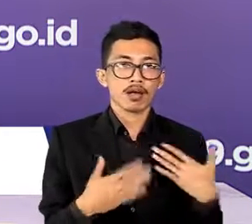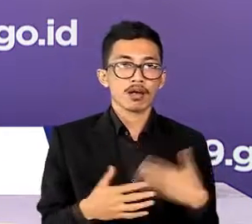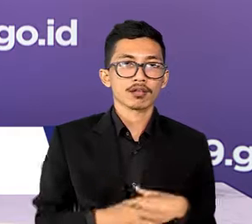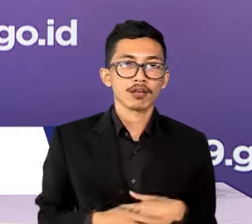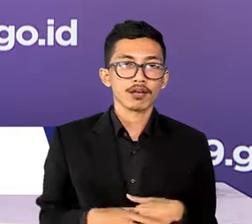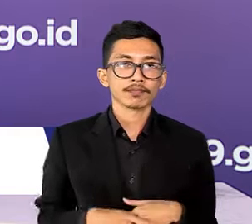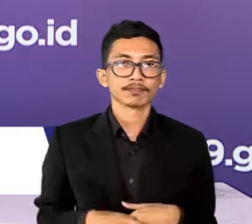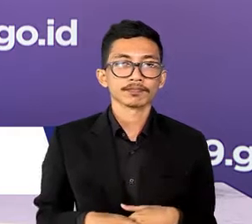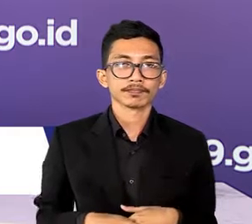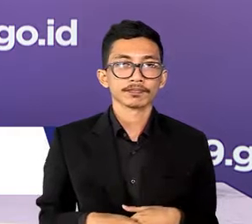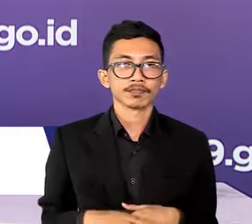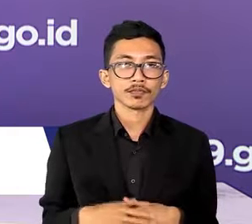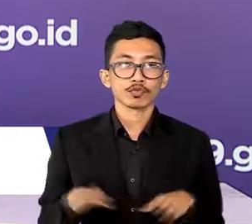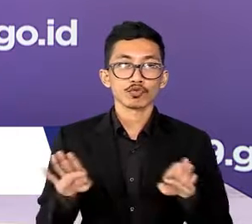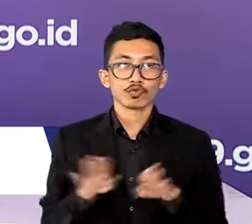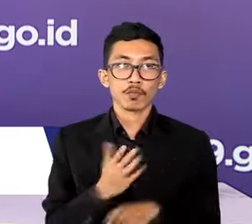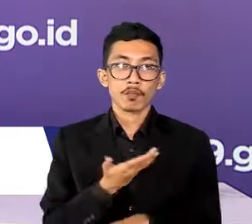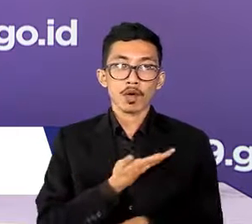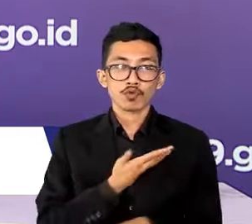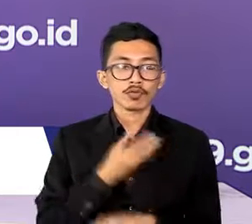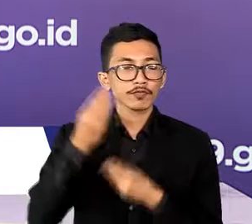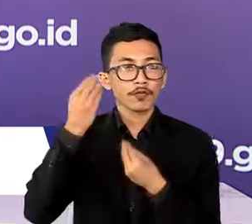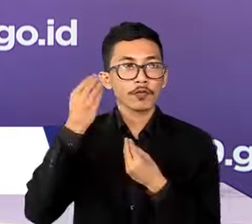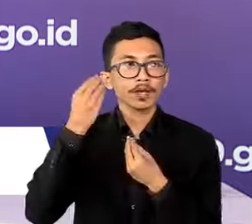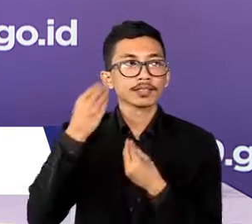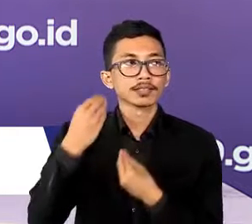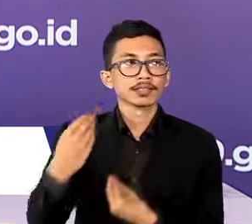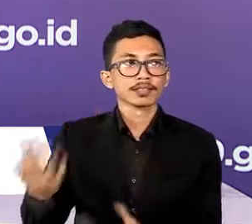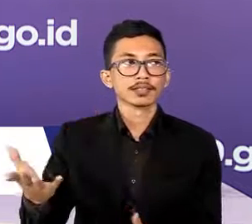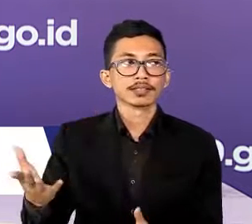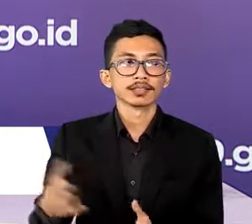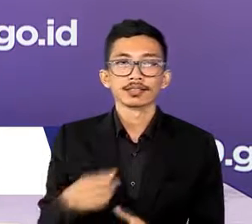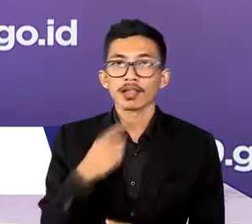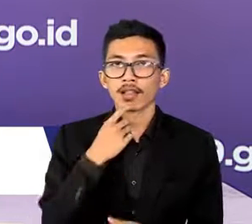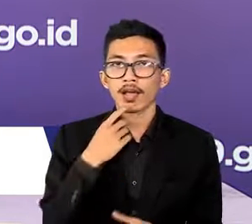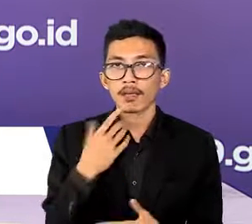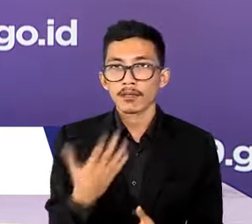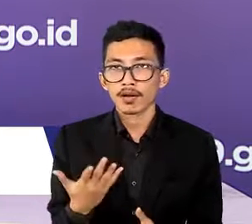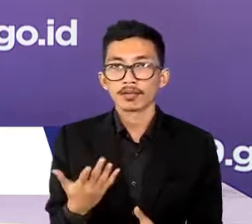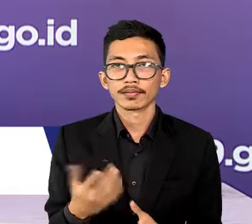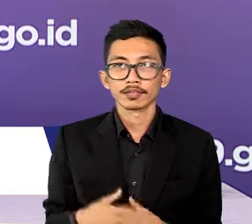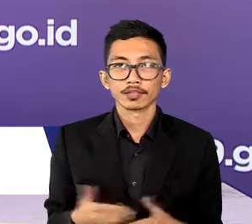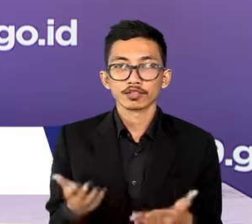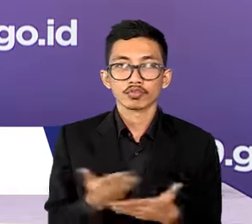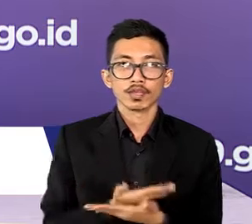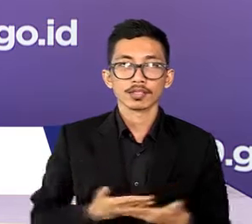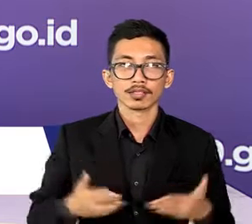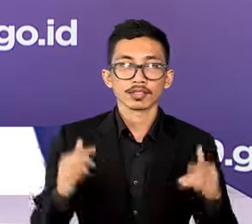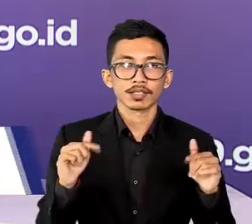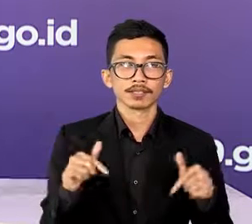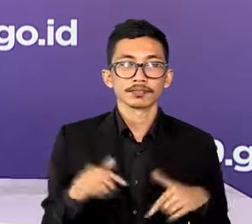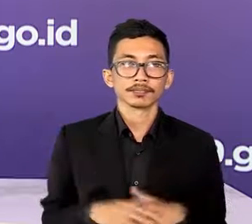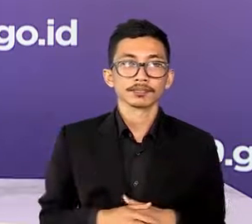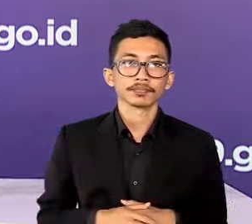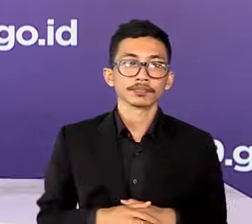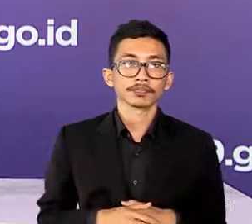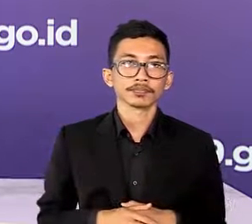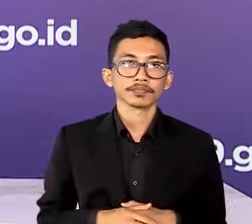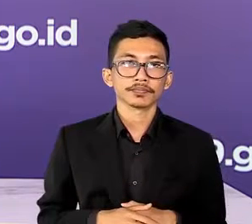Hai sebagai penutup Saya ingin menyampaikan informasi terkait kondisi terkini Pemerintah